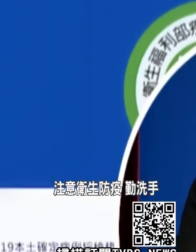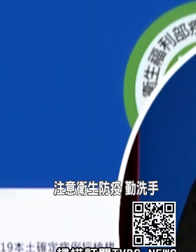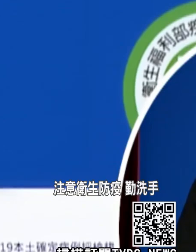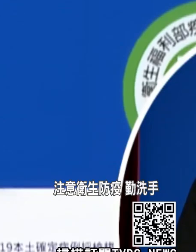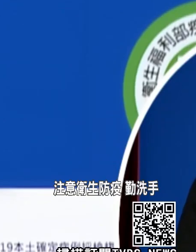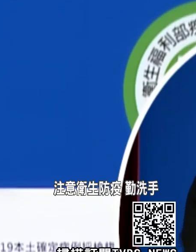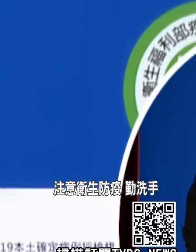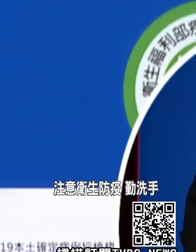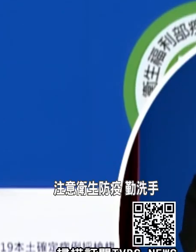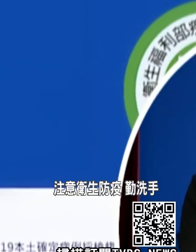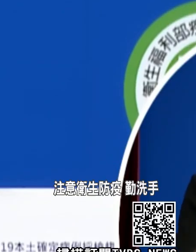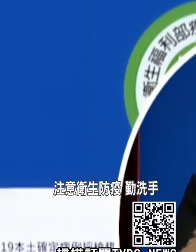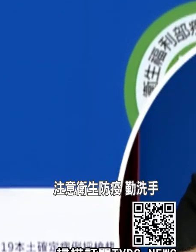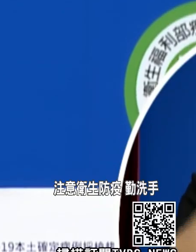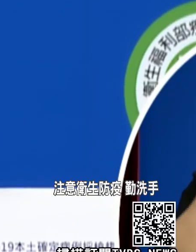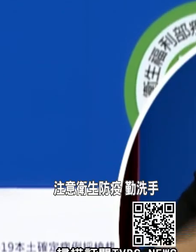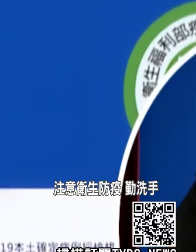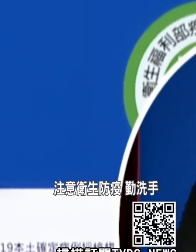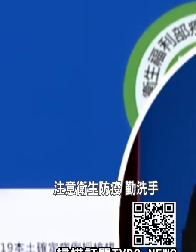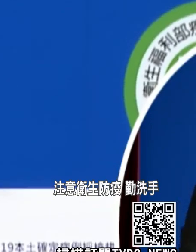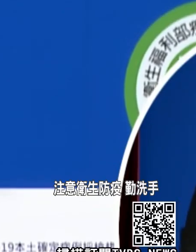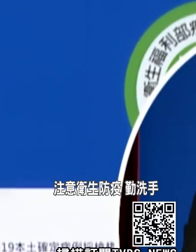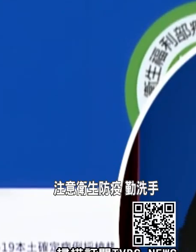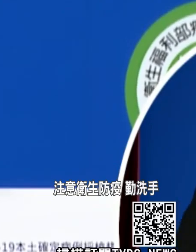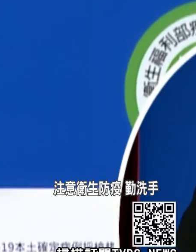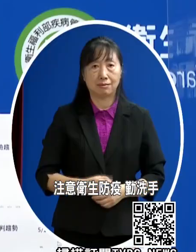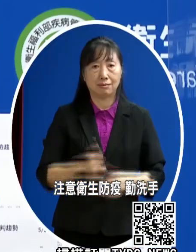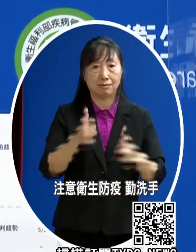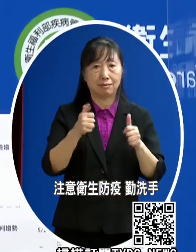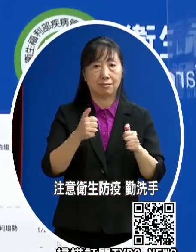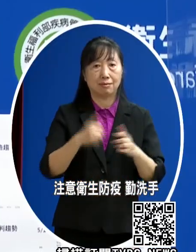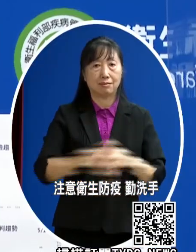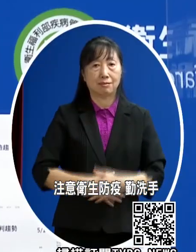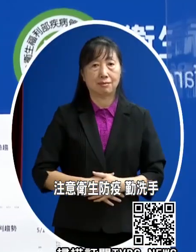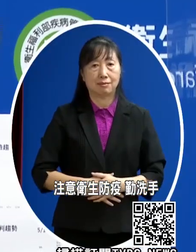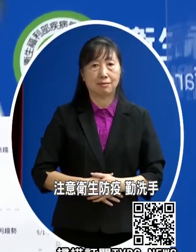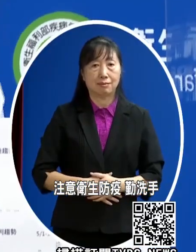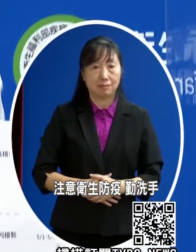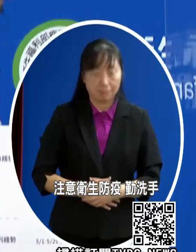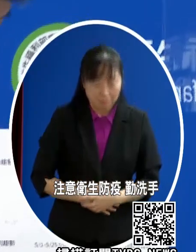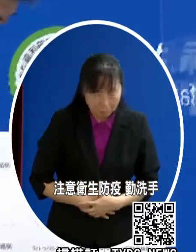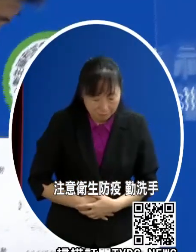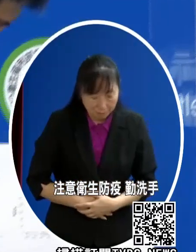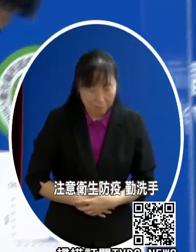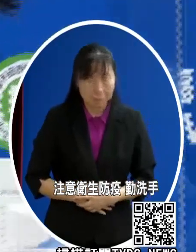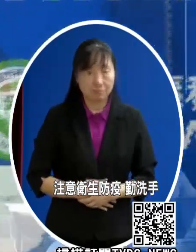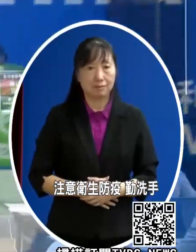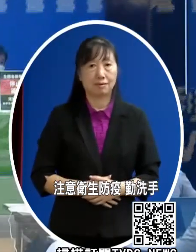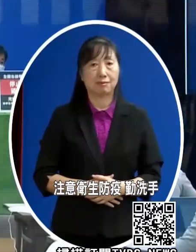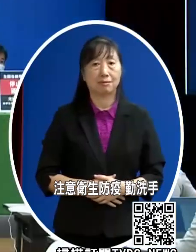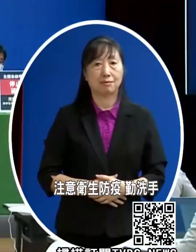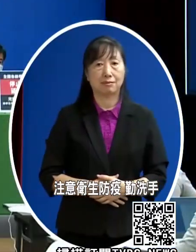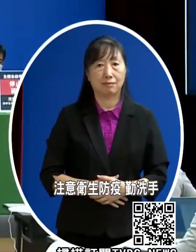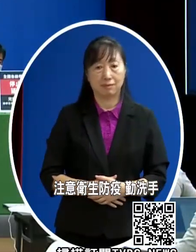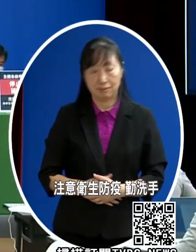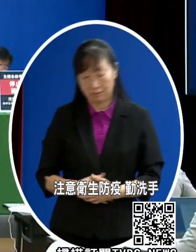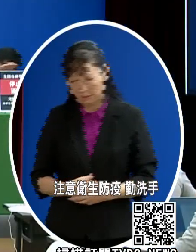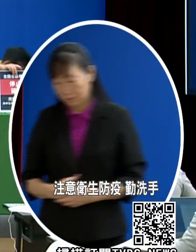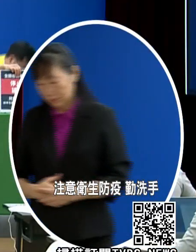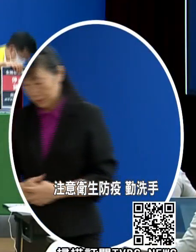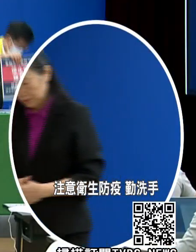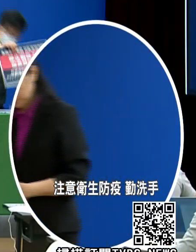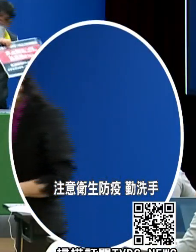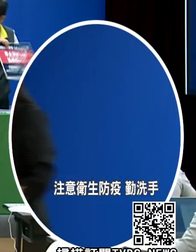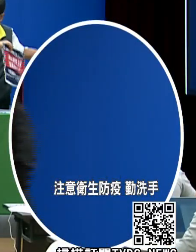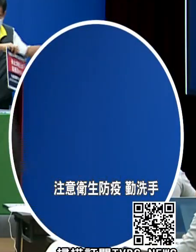仁不幸染疫，陈时中情绪再也忍不住。这也是继去年二月武汉包机以后，他第二度在指挥